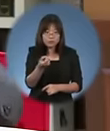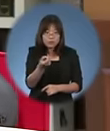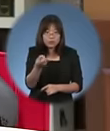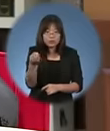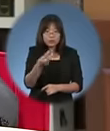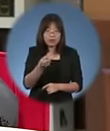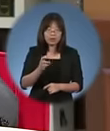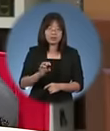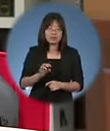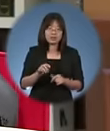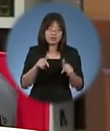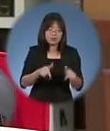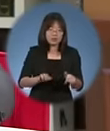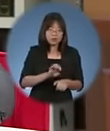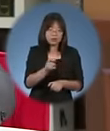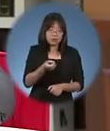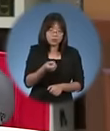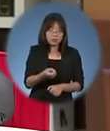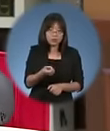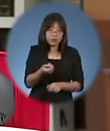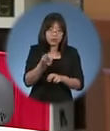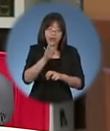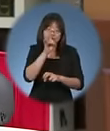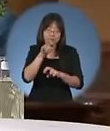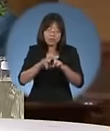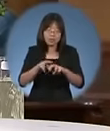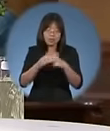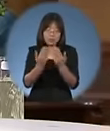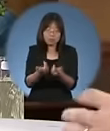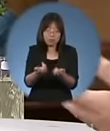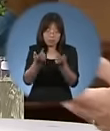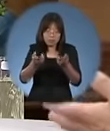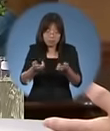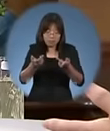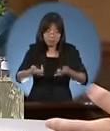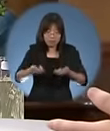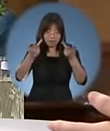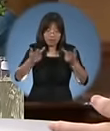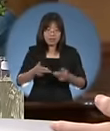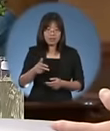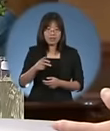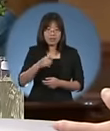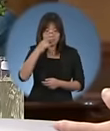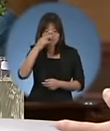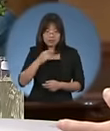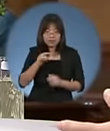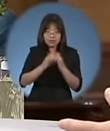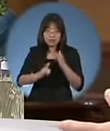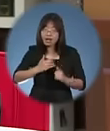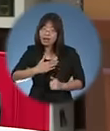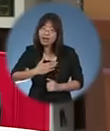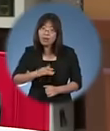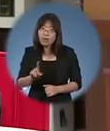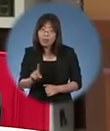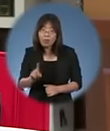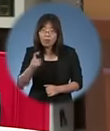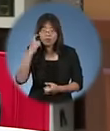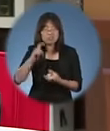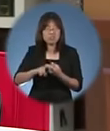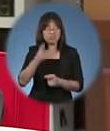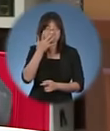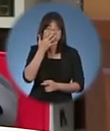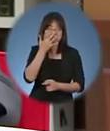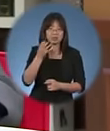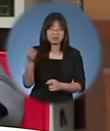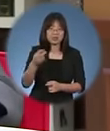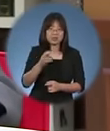다음에 서유럽 조금. 근데 가운데 답이었어요. 우리가 카자흐스탄 역사를 합니까? 관심도 별로 없죠. 관심도